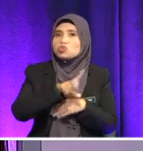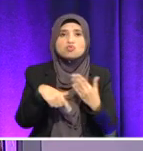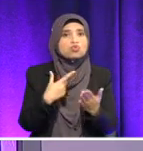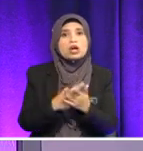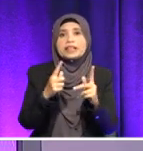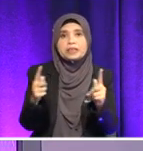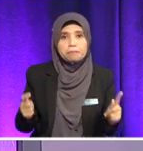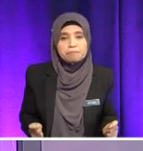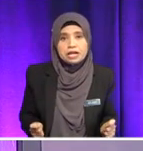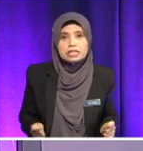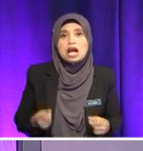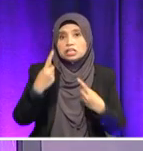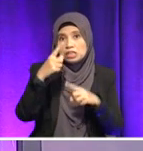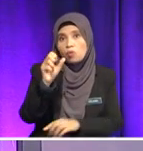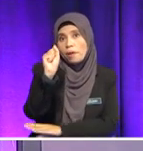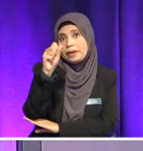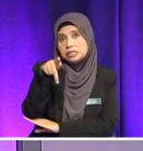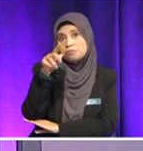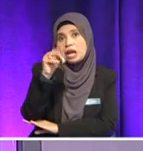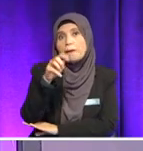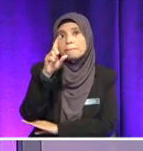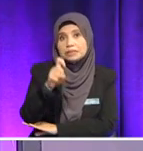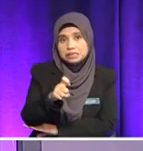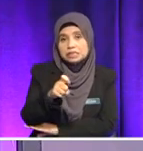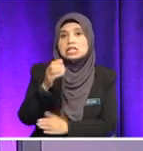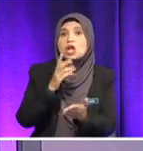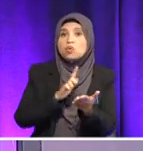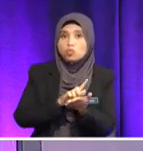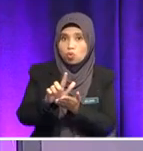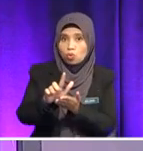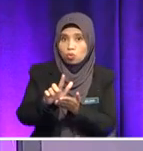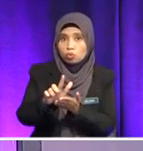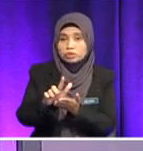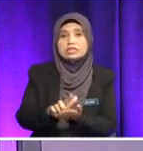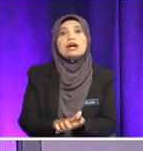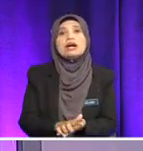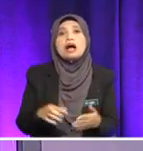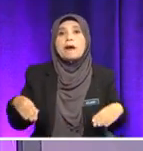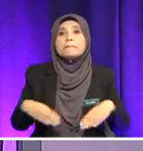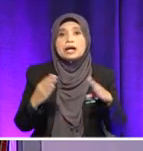Jawa SPM wajib lulus bahasa Melayu dan jangan lupa sajalah